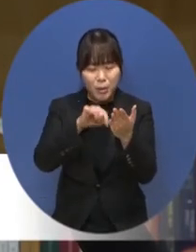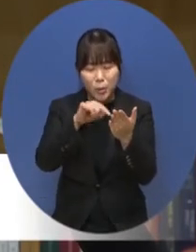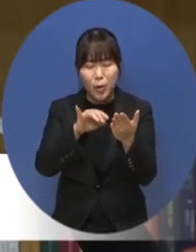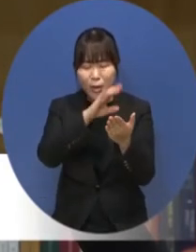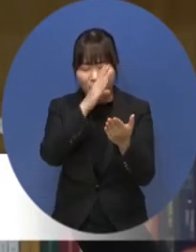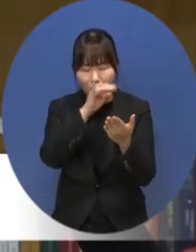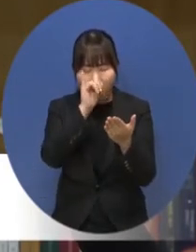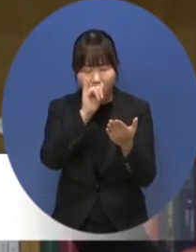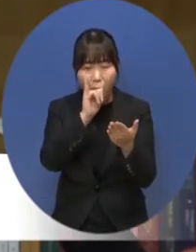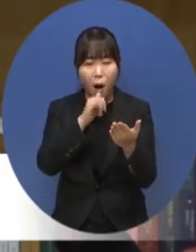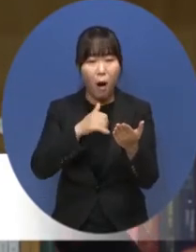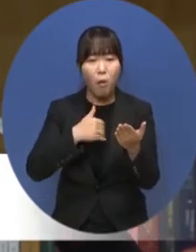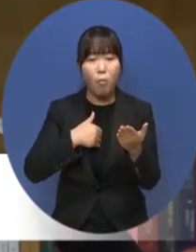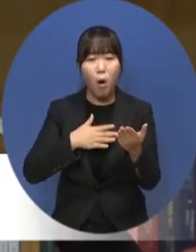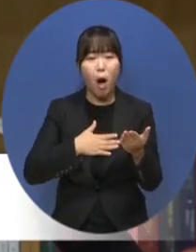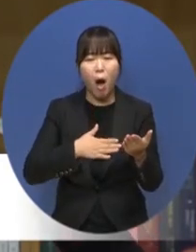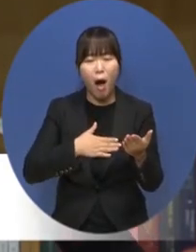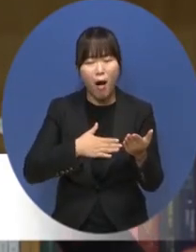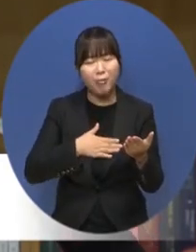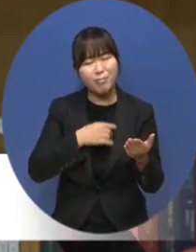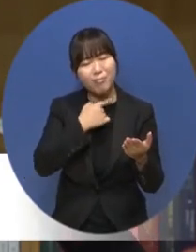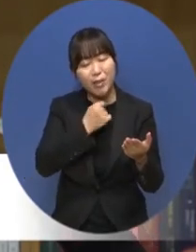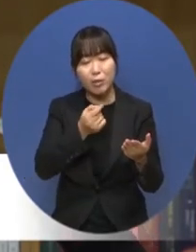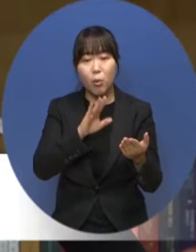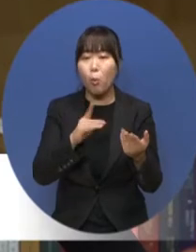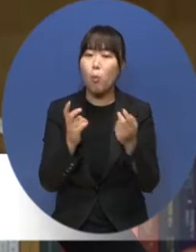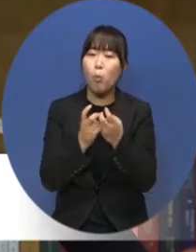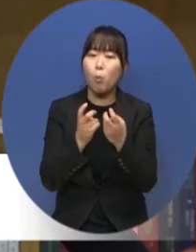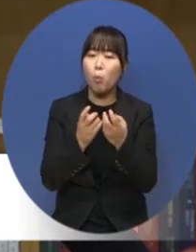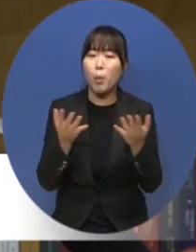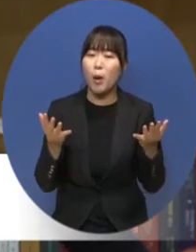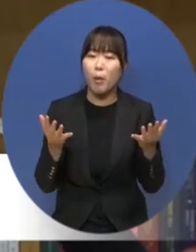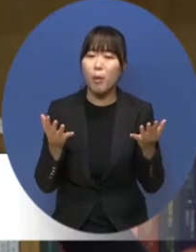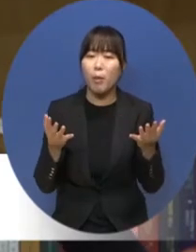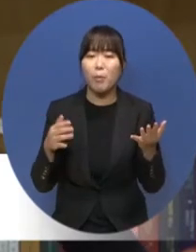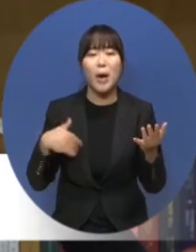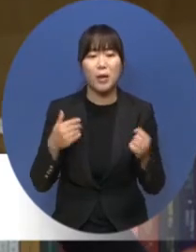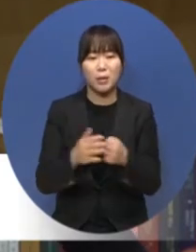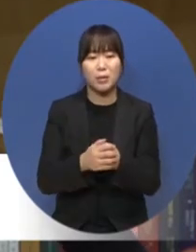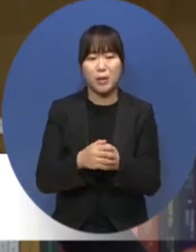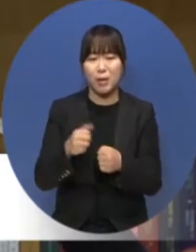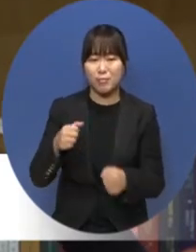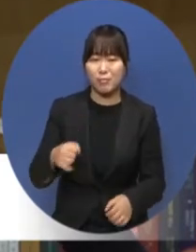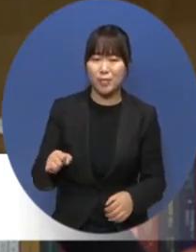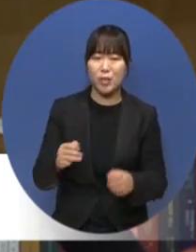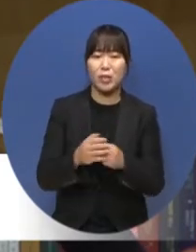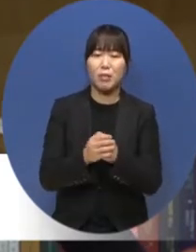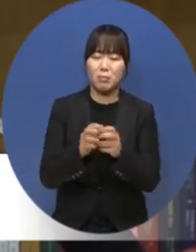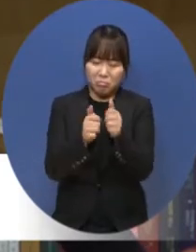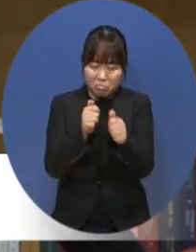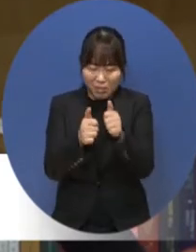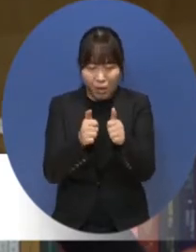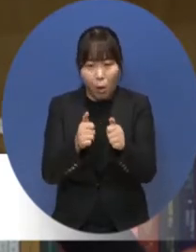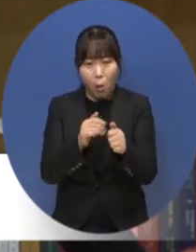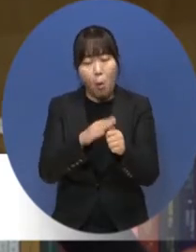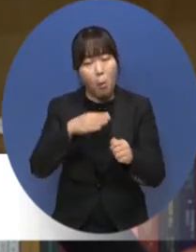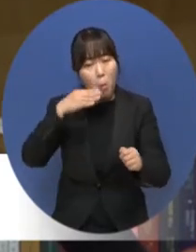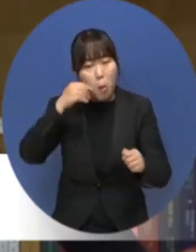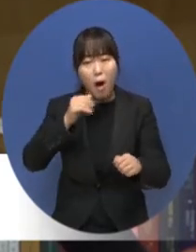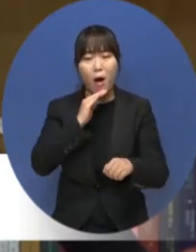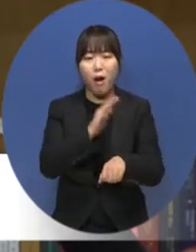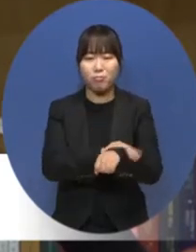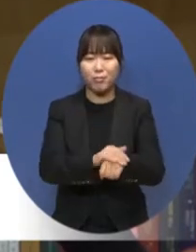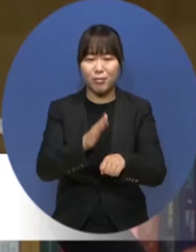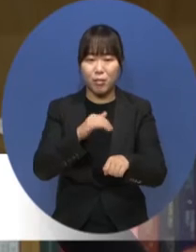예 들어있는데 알기만 하면 촉촉해 는 g2 고치기 다르냐고 애들은 마귀 두 손으로 머리 알았다면